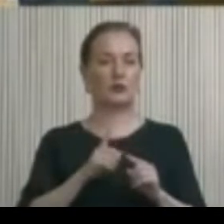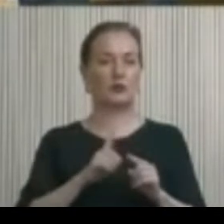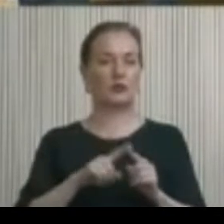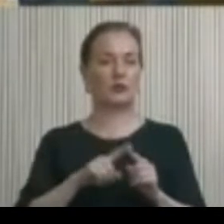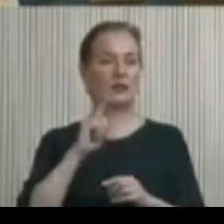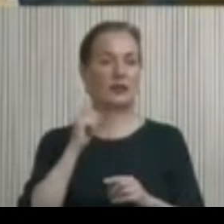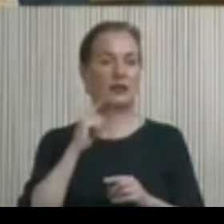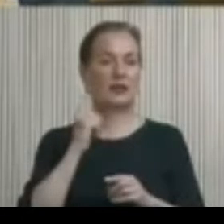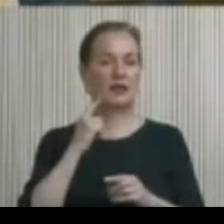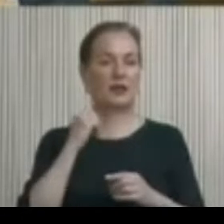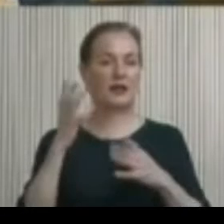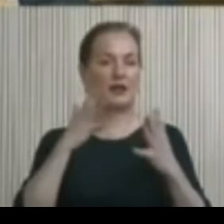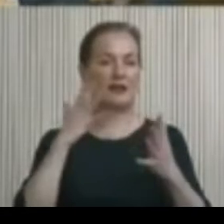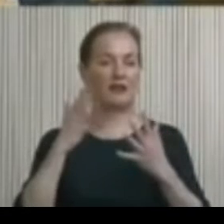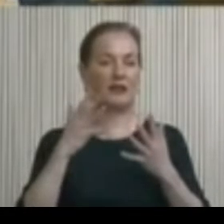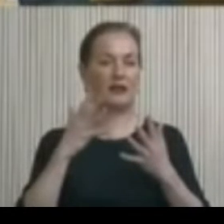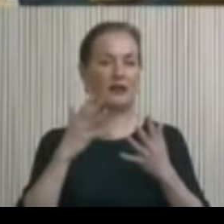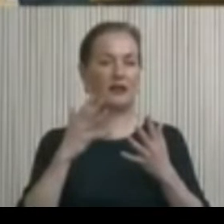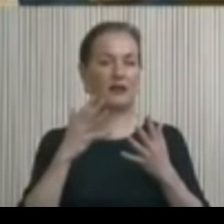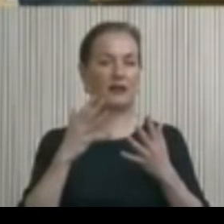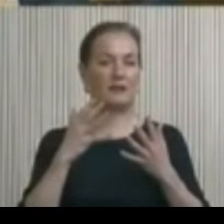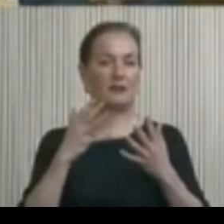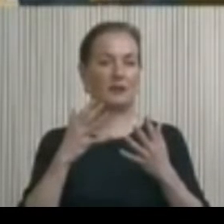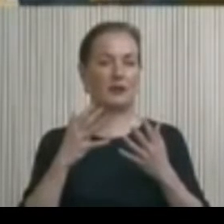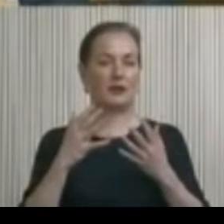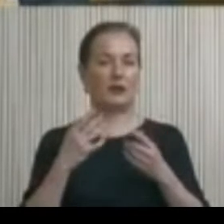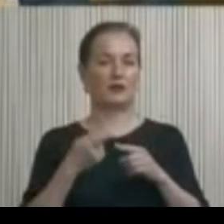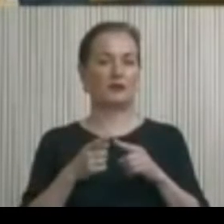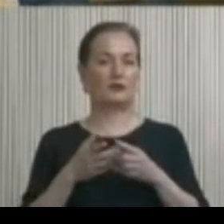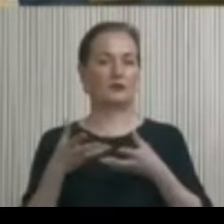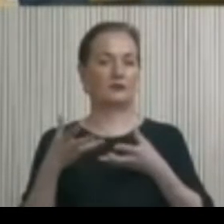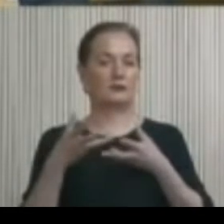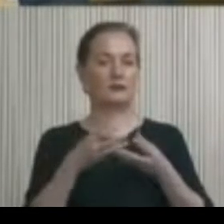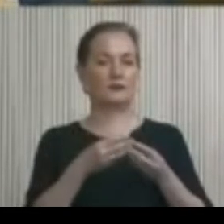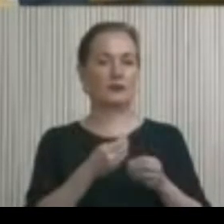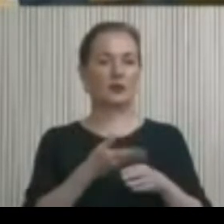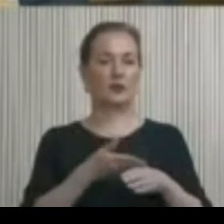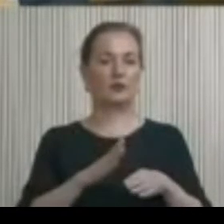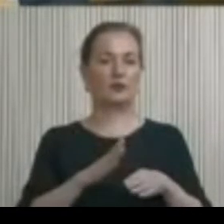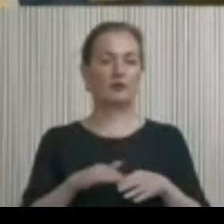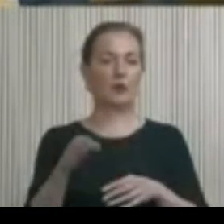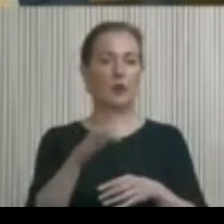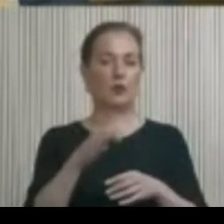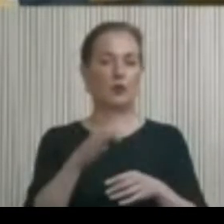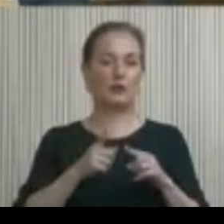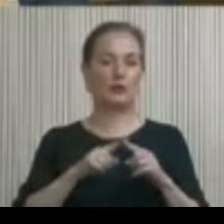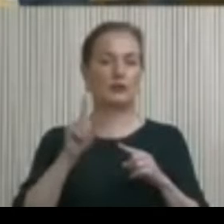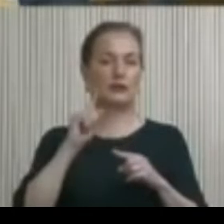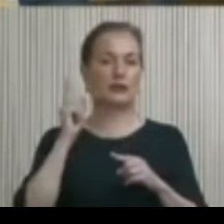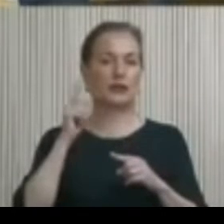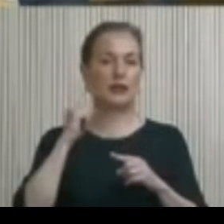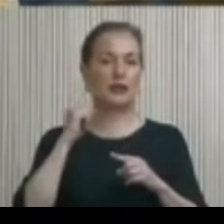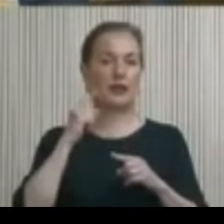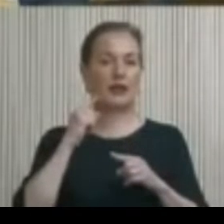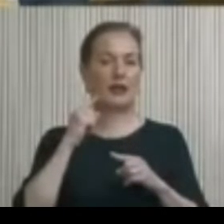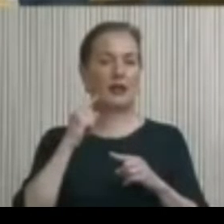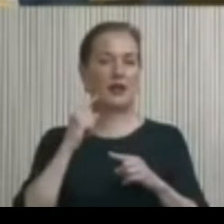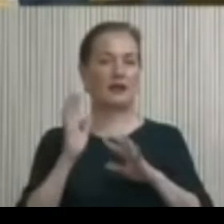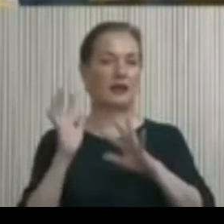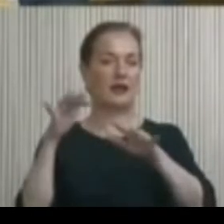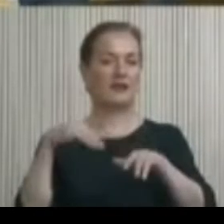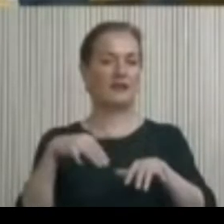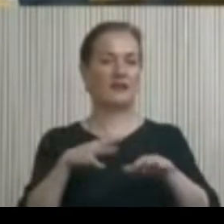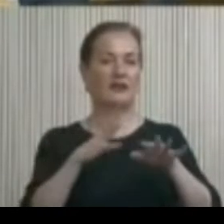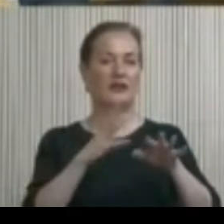зелена хвиля вас принесла в Полтавську область. Завтра чи післязавтра ця зелена хвиля зійде. І ви з тих областей,